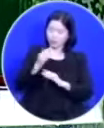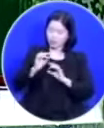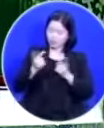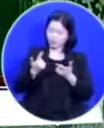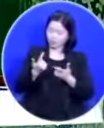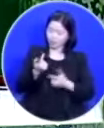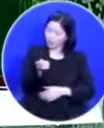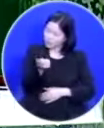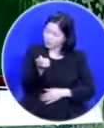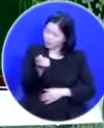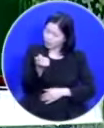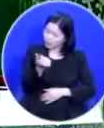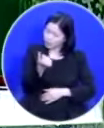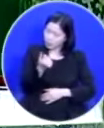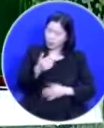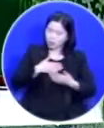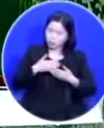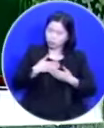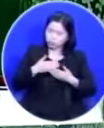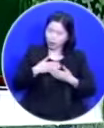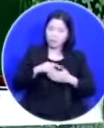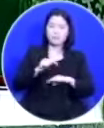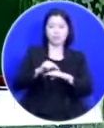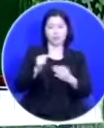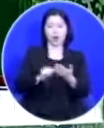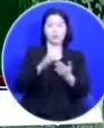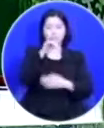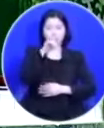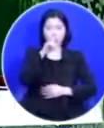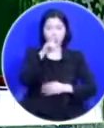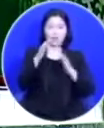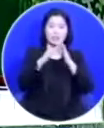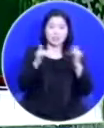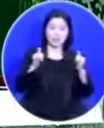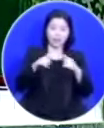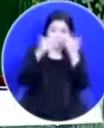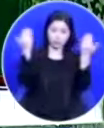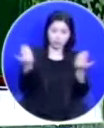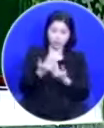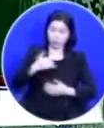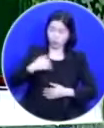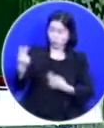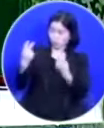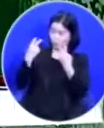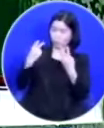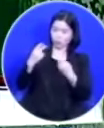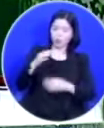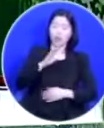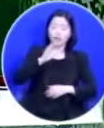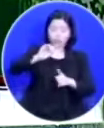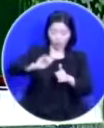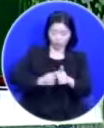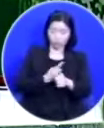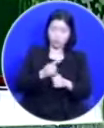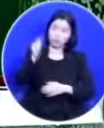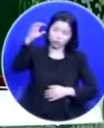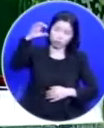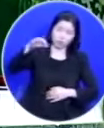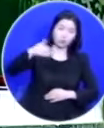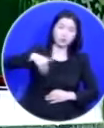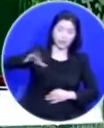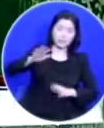일말의 불안감이 제 마음속에 있었어요 사람들은 다 저를 보고 당년에 천국 갈 사람 이라고 생각하시는 것